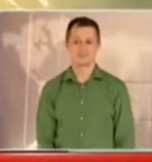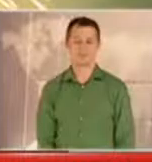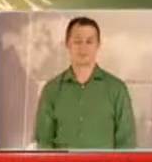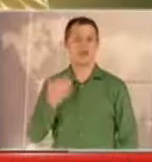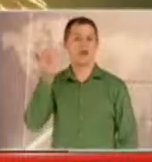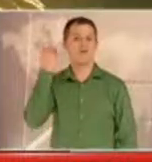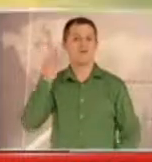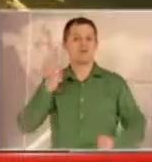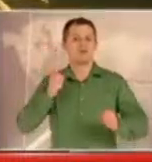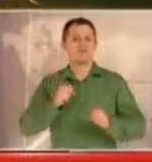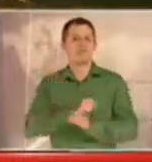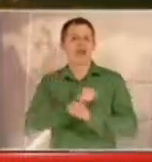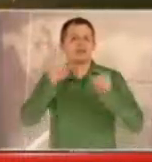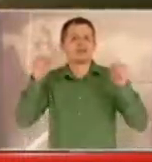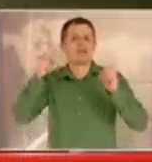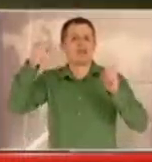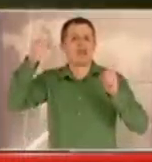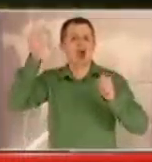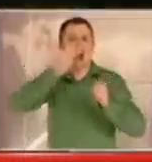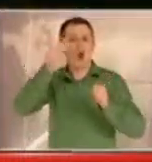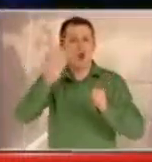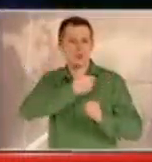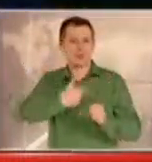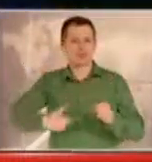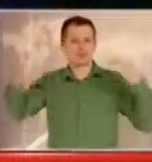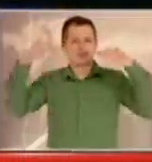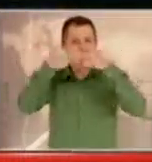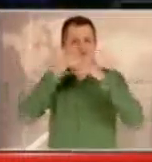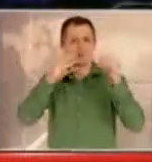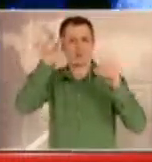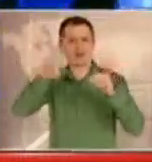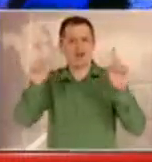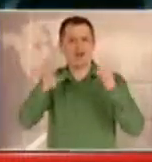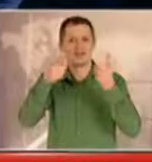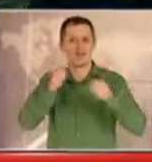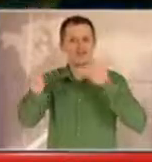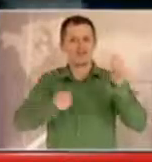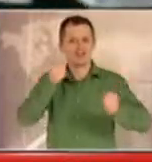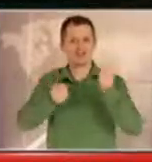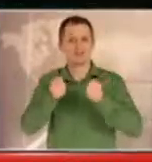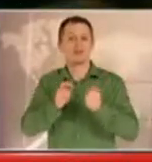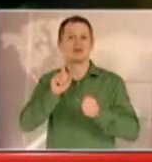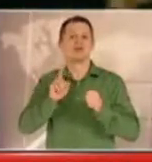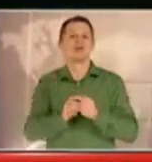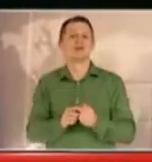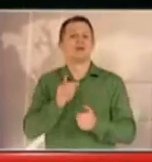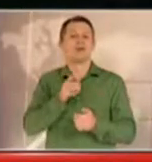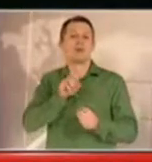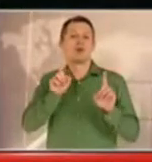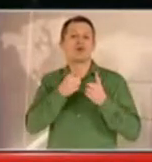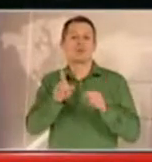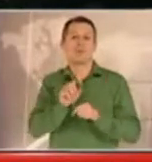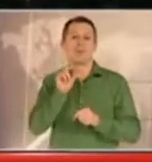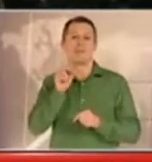A fost explozie de culori pe cerul Bucureștiului. Zeci de mii de oameni au cântat și au dansat pe hiturile lui Pepe, ale trupei Holograf și